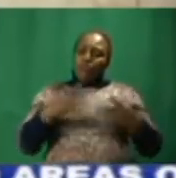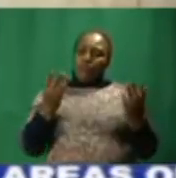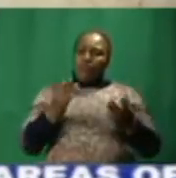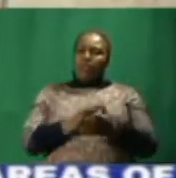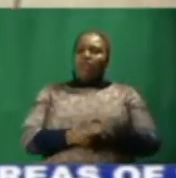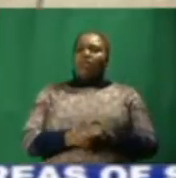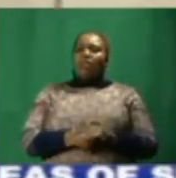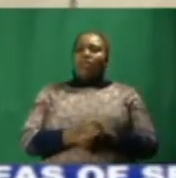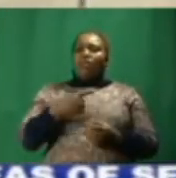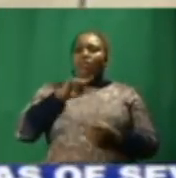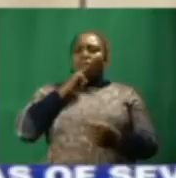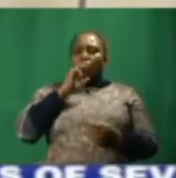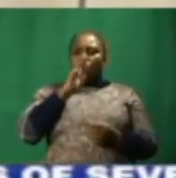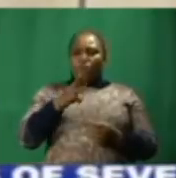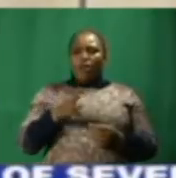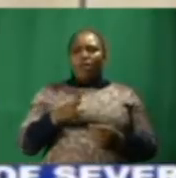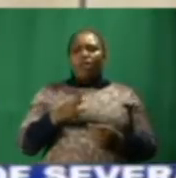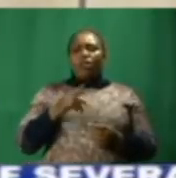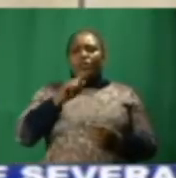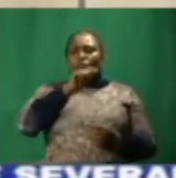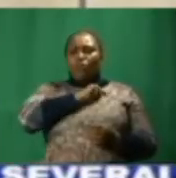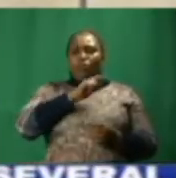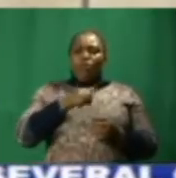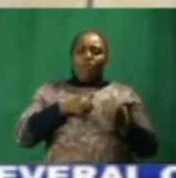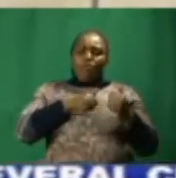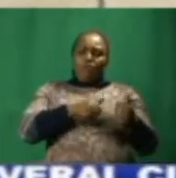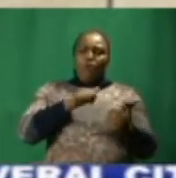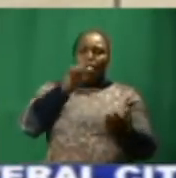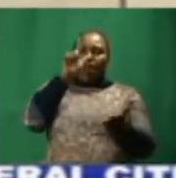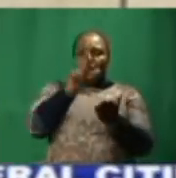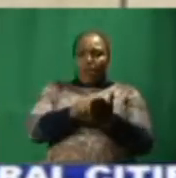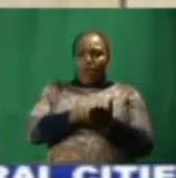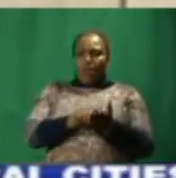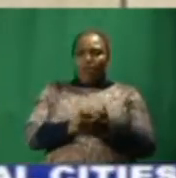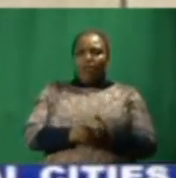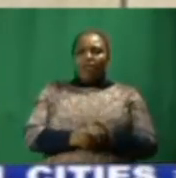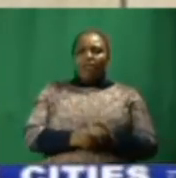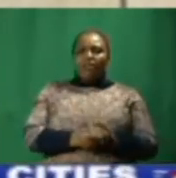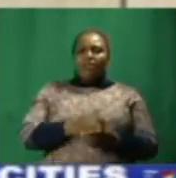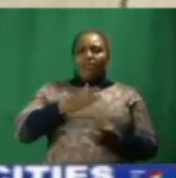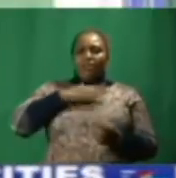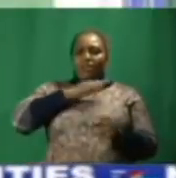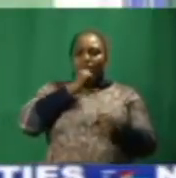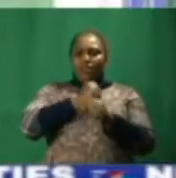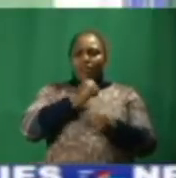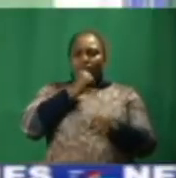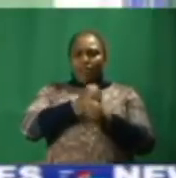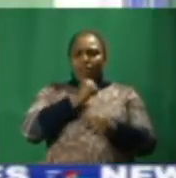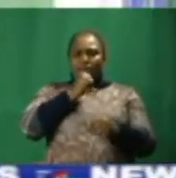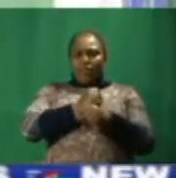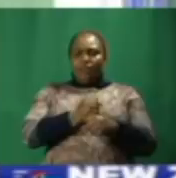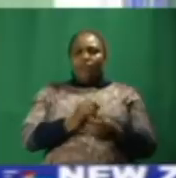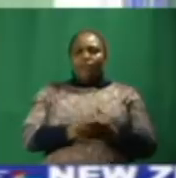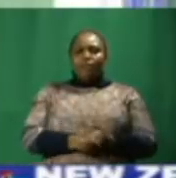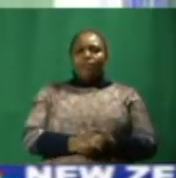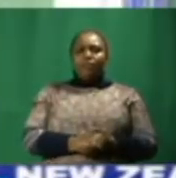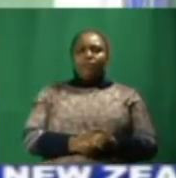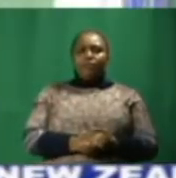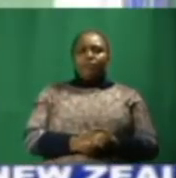Nyalo sitochubeka siyilandzela imigomo lesinikethwe yona sisebenze. Usasibhethela kakhulu